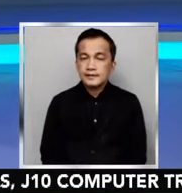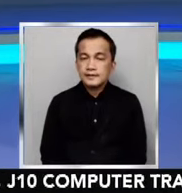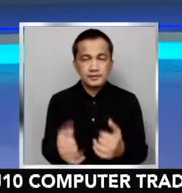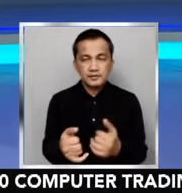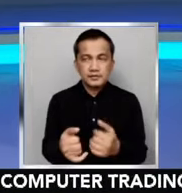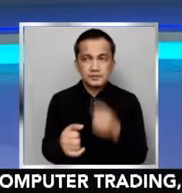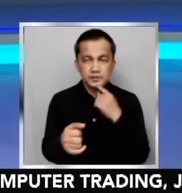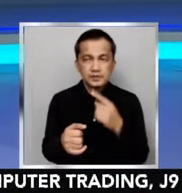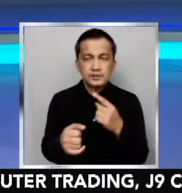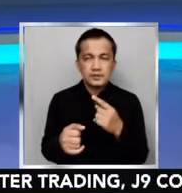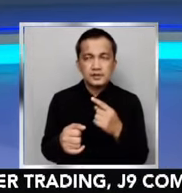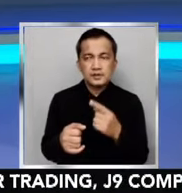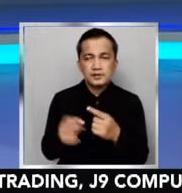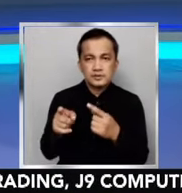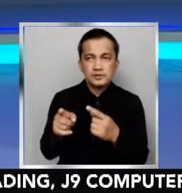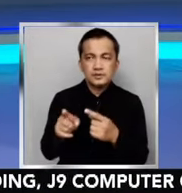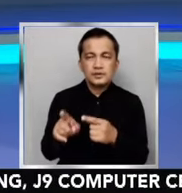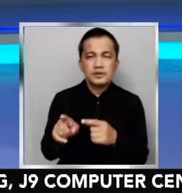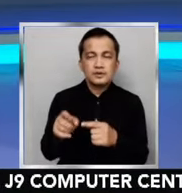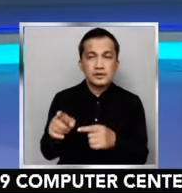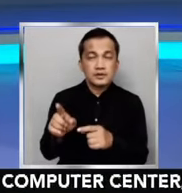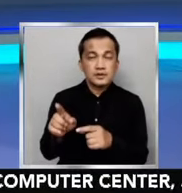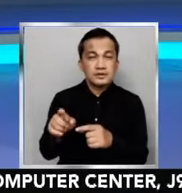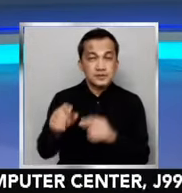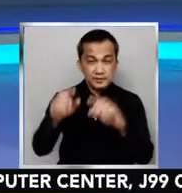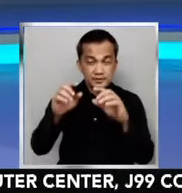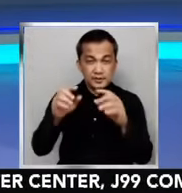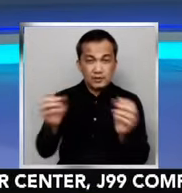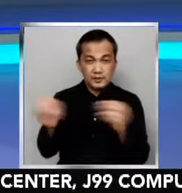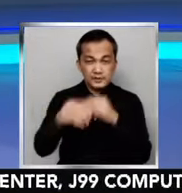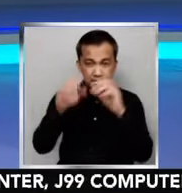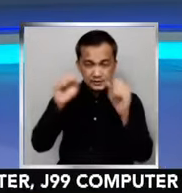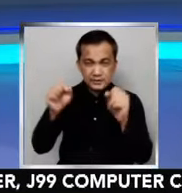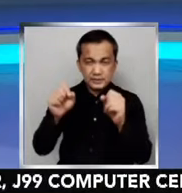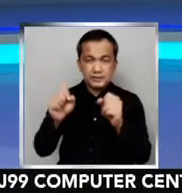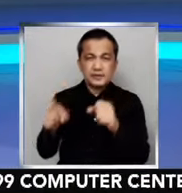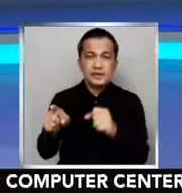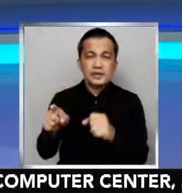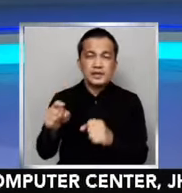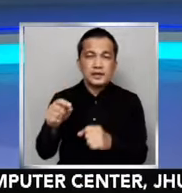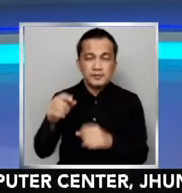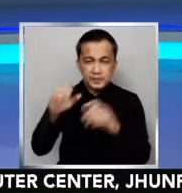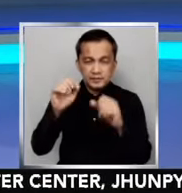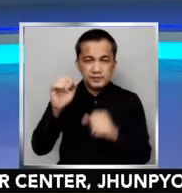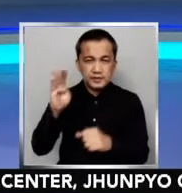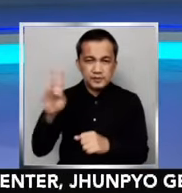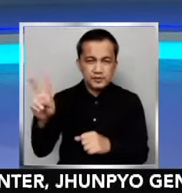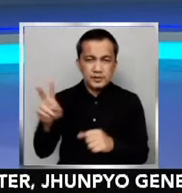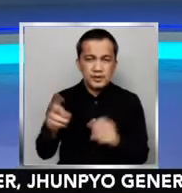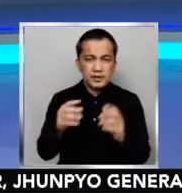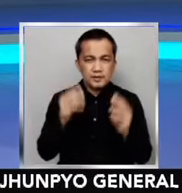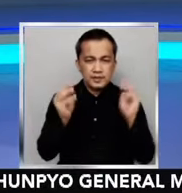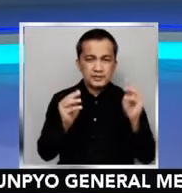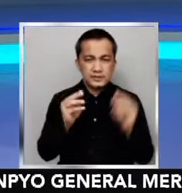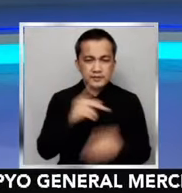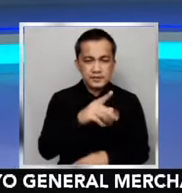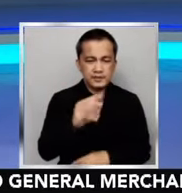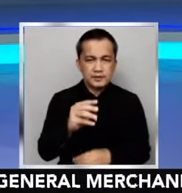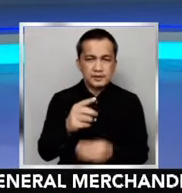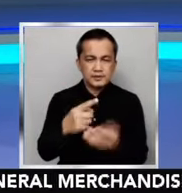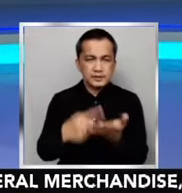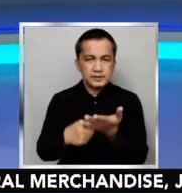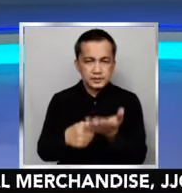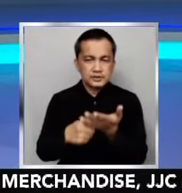malakanyang sina Pangulong Bongbong Marcos at Malaysian prime minister anwar ibrahim ang mga napag-usapan na nila sa